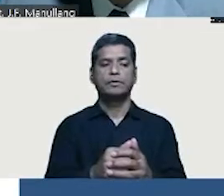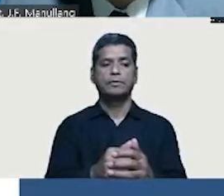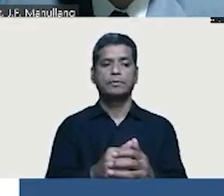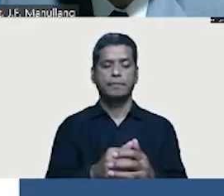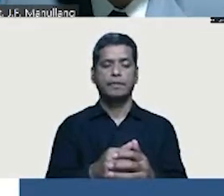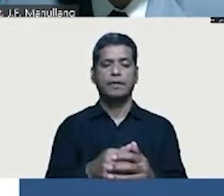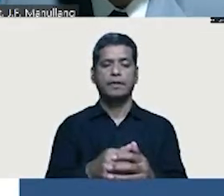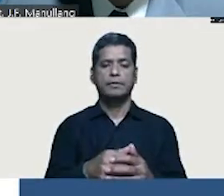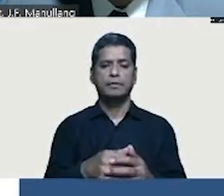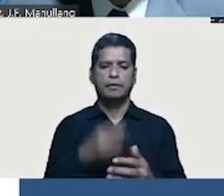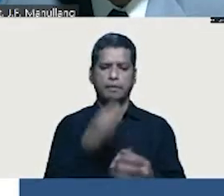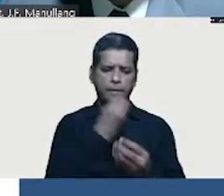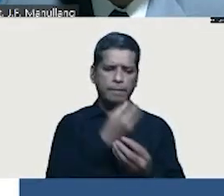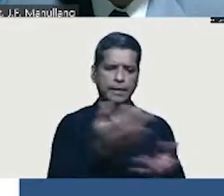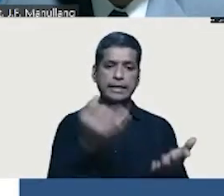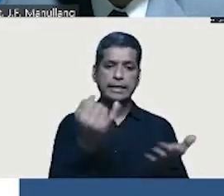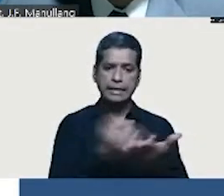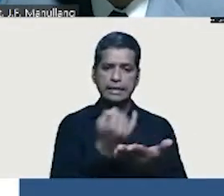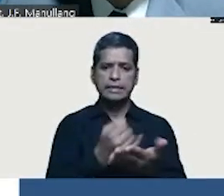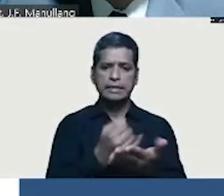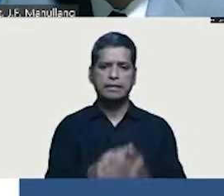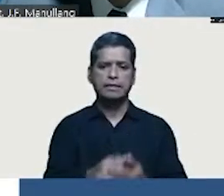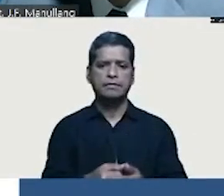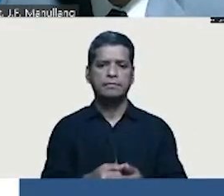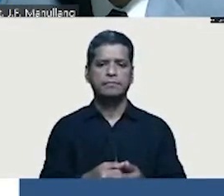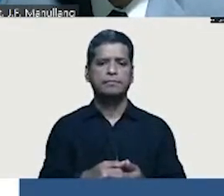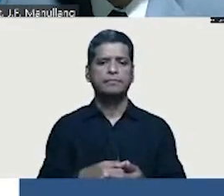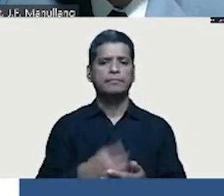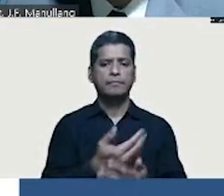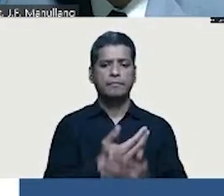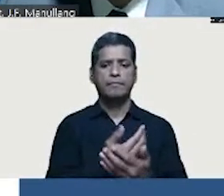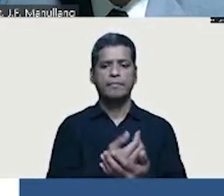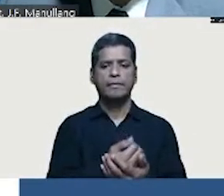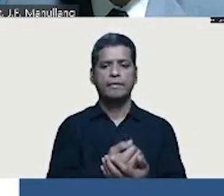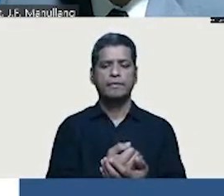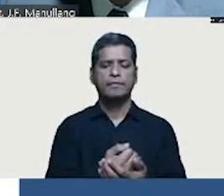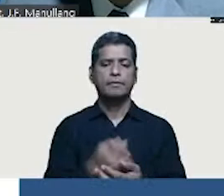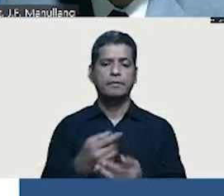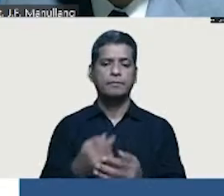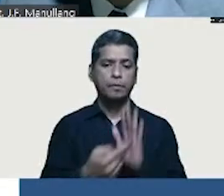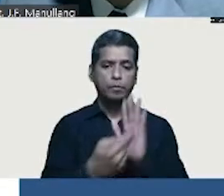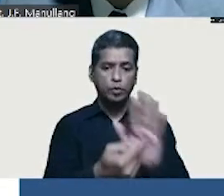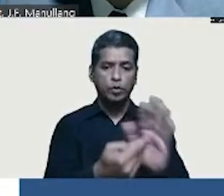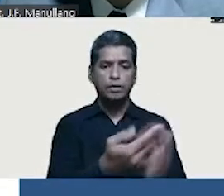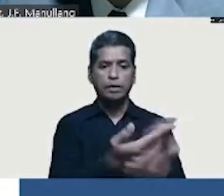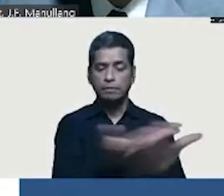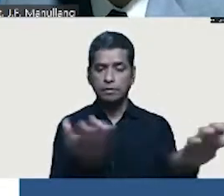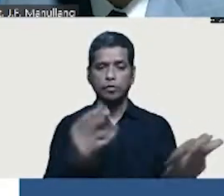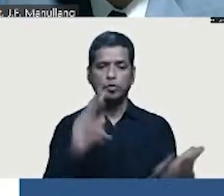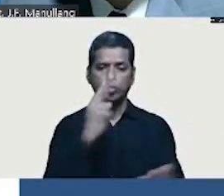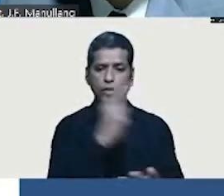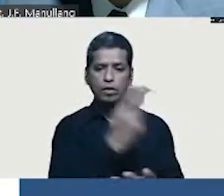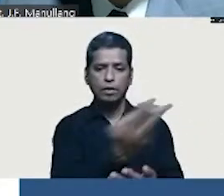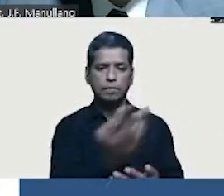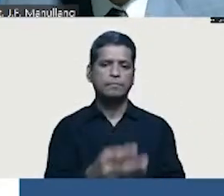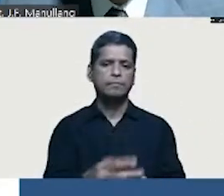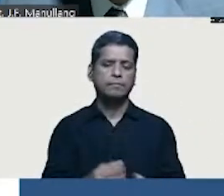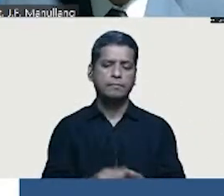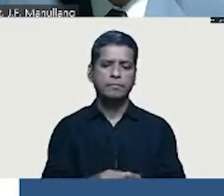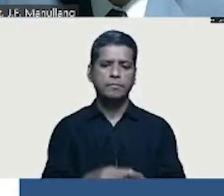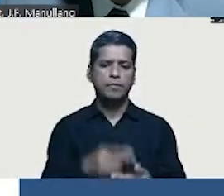baik surat-surat Paulus maupun surat-surat umum bahkan juga nanti surat-surat Yohanes dan Kitab Wahyu